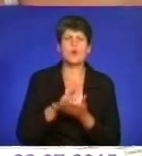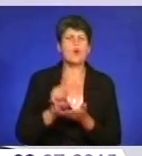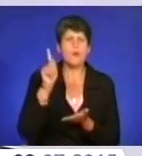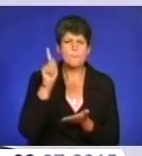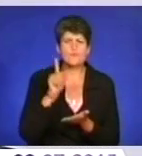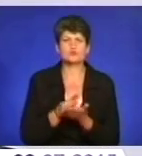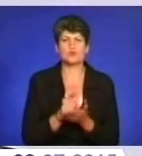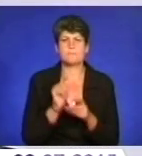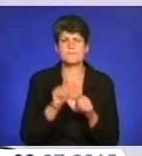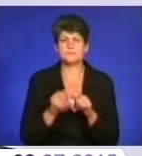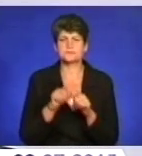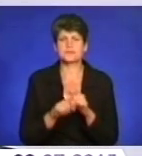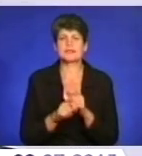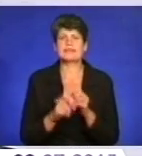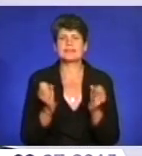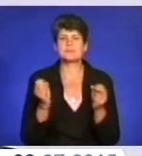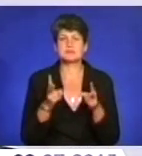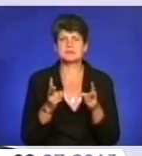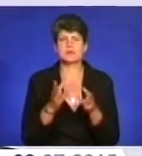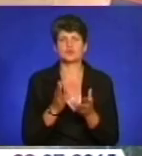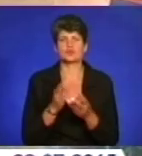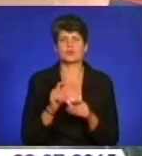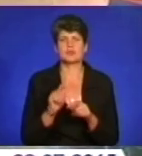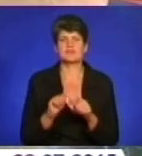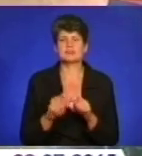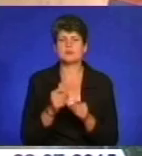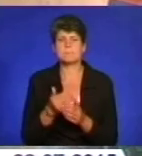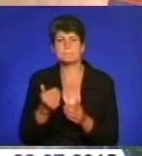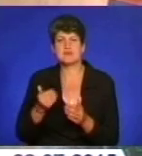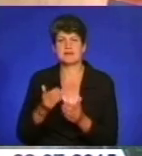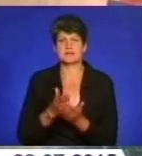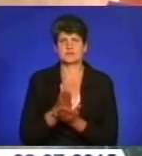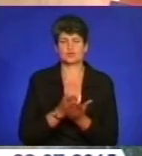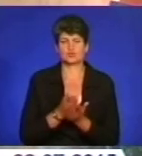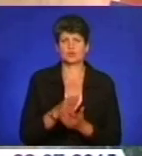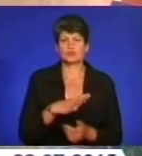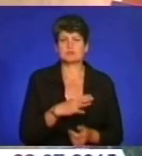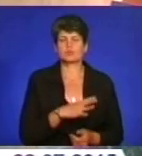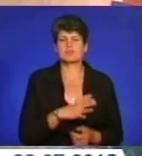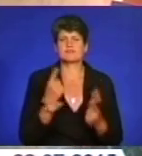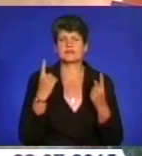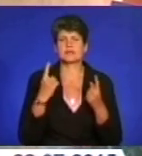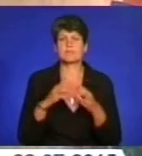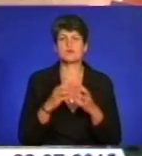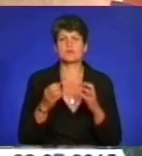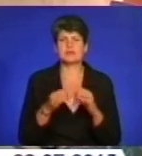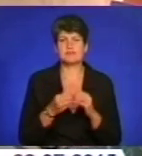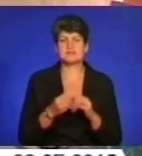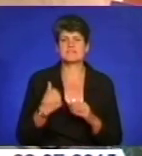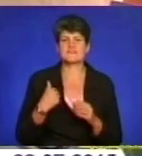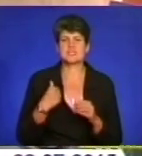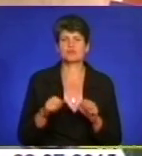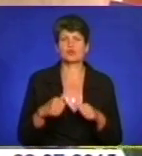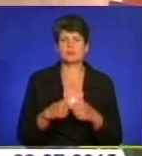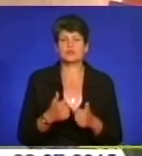обов'язково обстежуватися на небезпечну інфекцію перед службою. У нас виникали дуже великі проблеми з військоматом, так як у